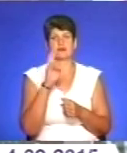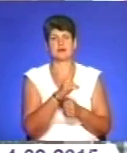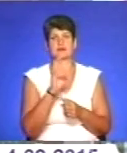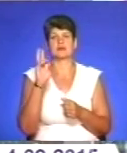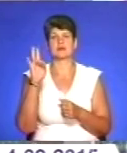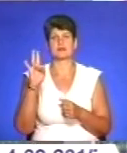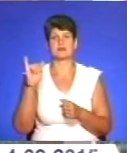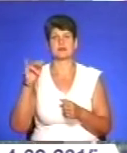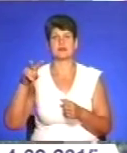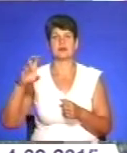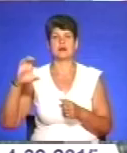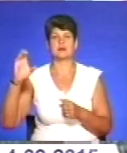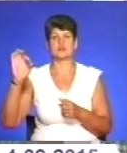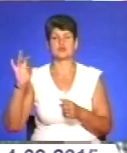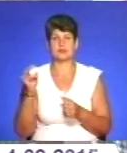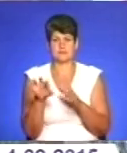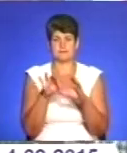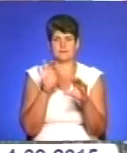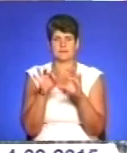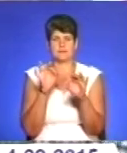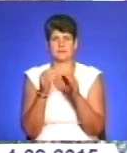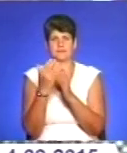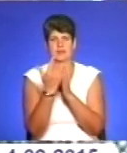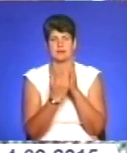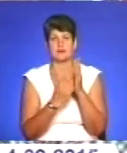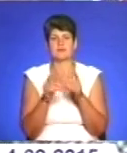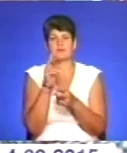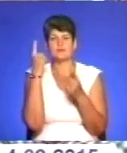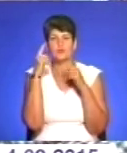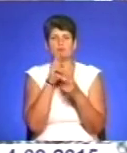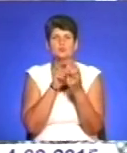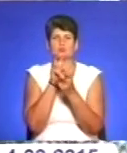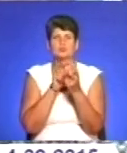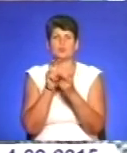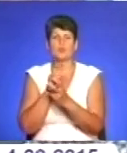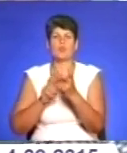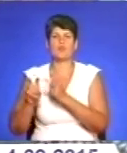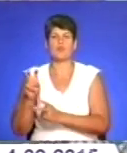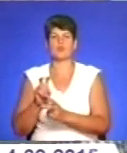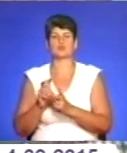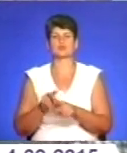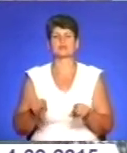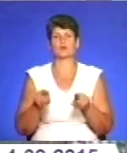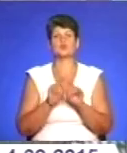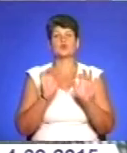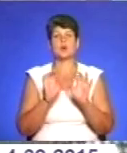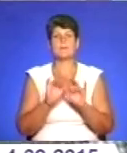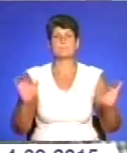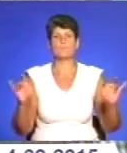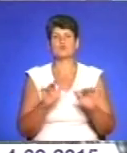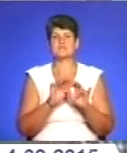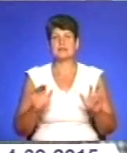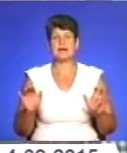от десь ми добираємо репертуар, працюємо. Ми зараз в творчих пошуках, також і музикантів,